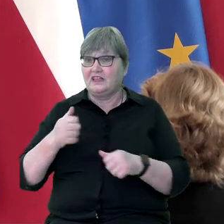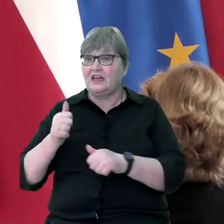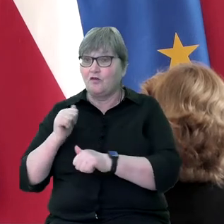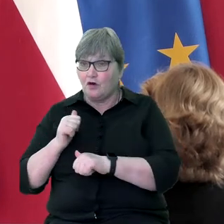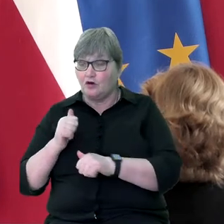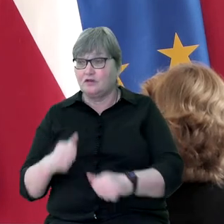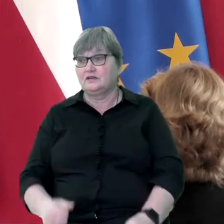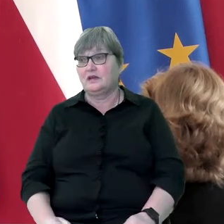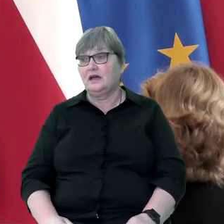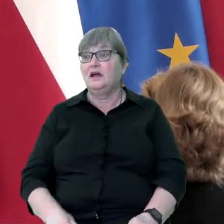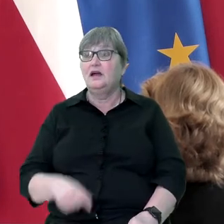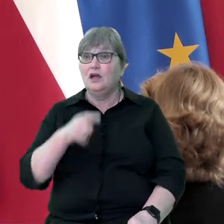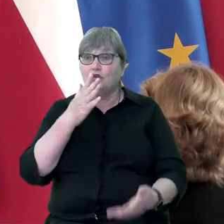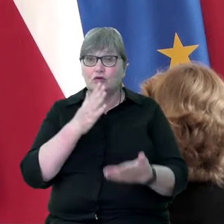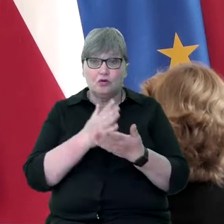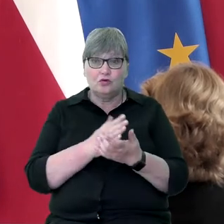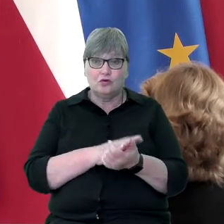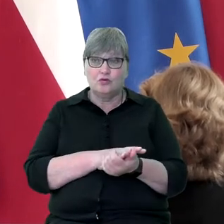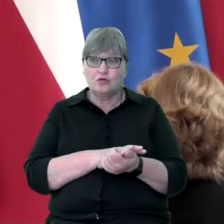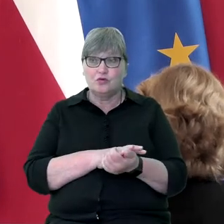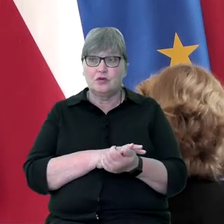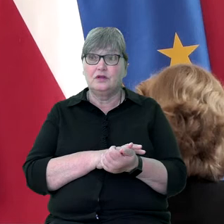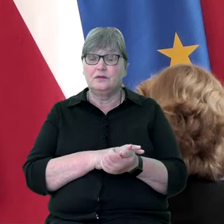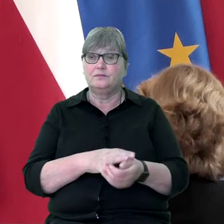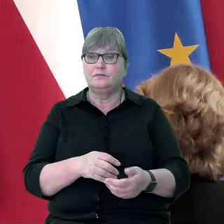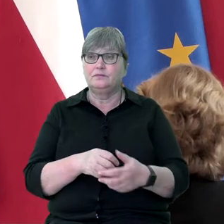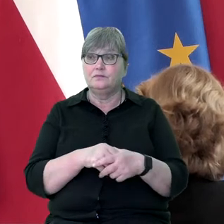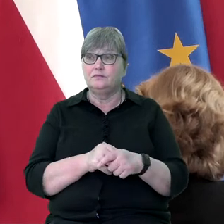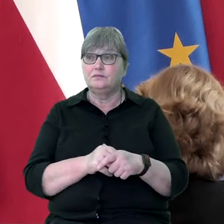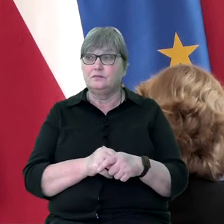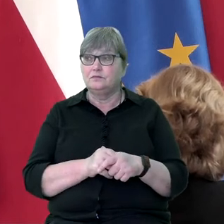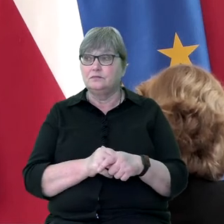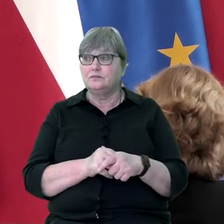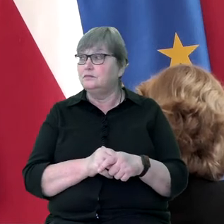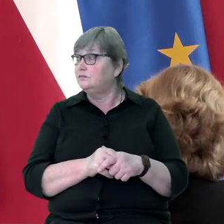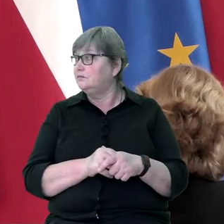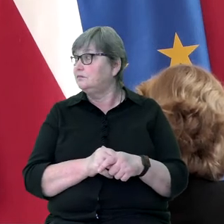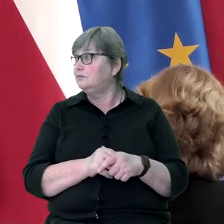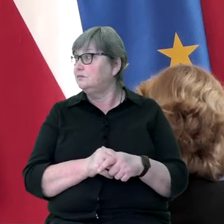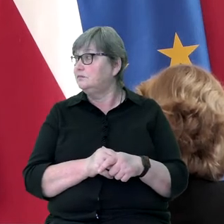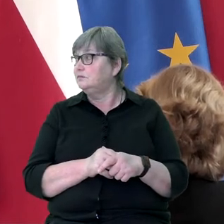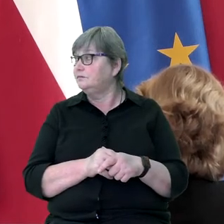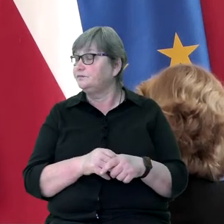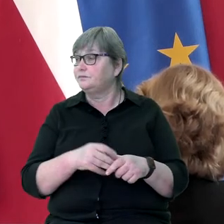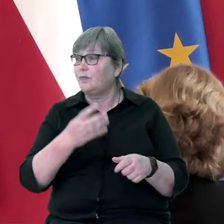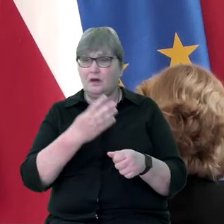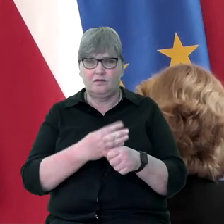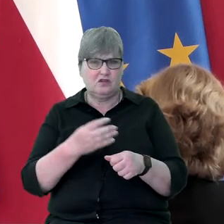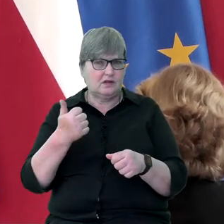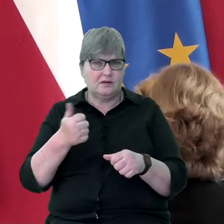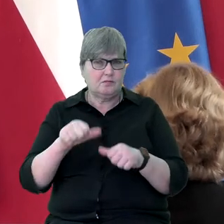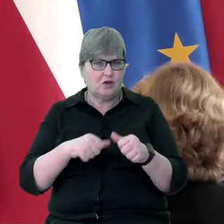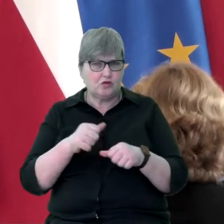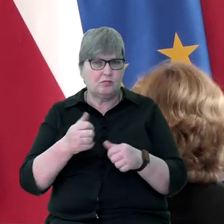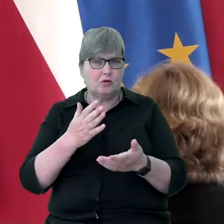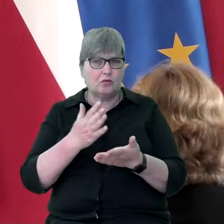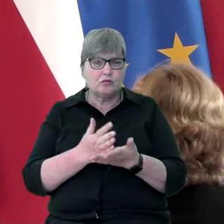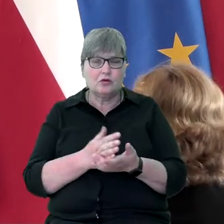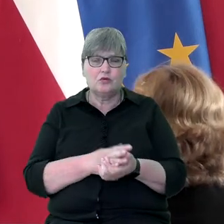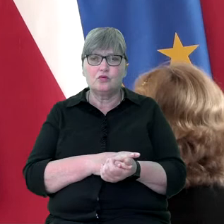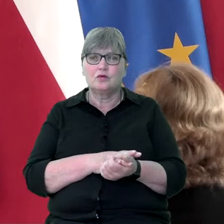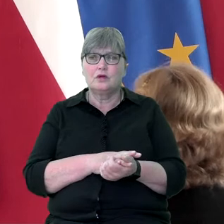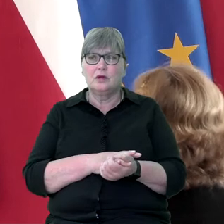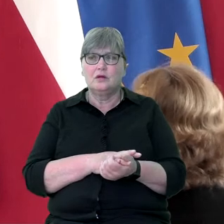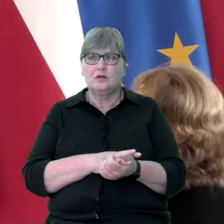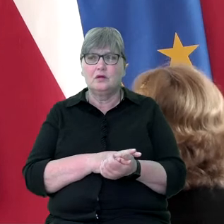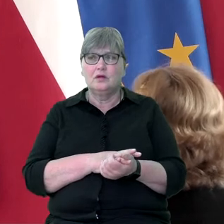więc komendanci odpowiedni Związku Walki Zbrojnej w okręgach czy w obszarach mieli też status organów